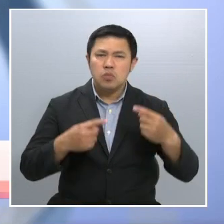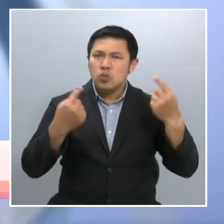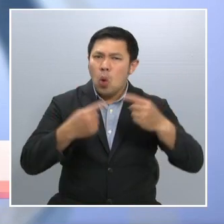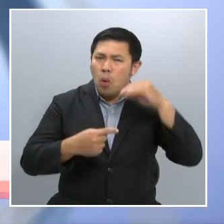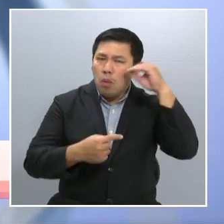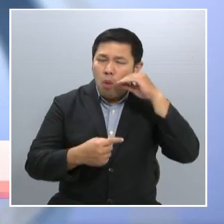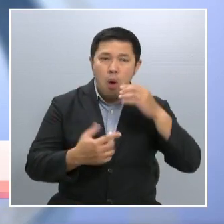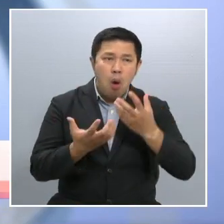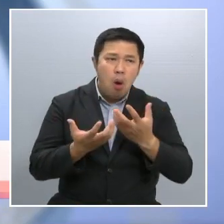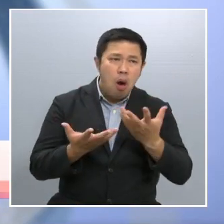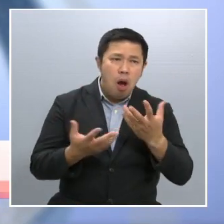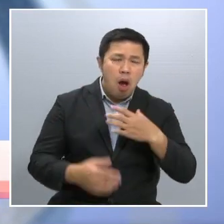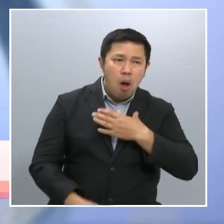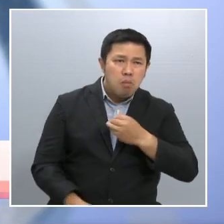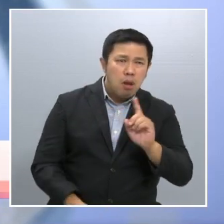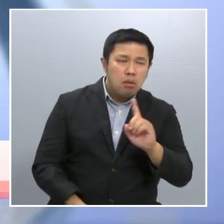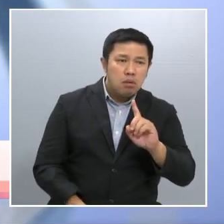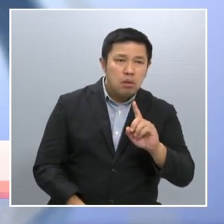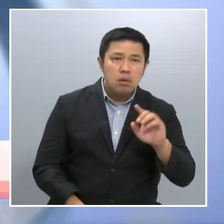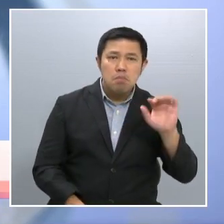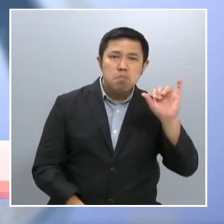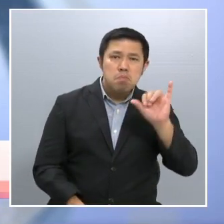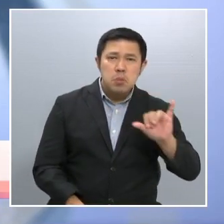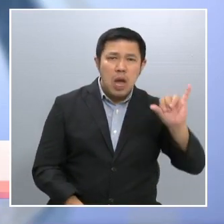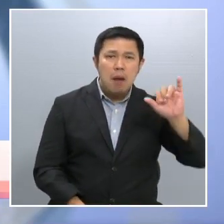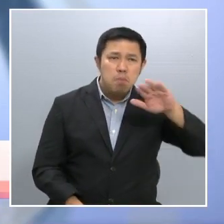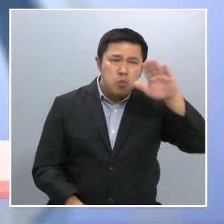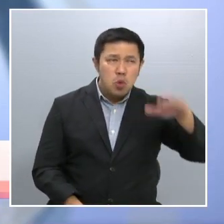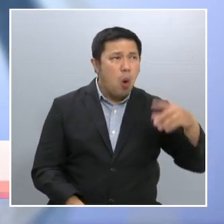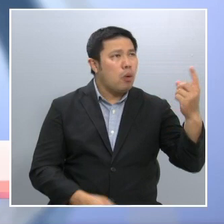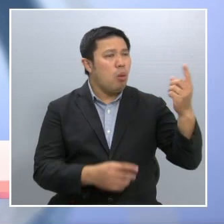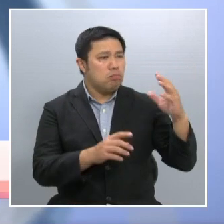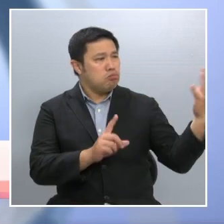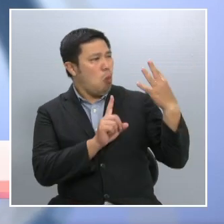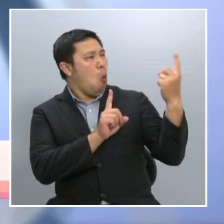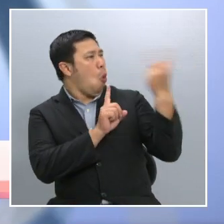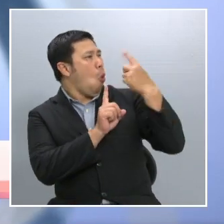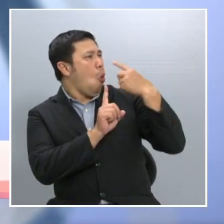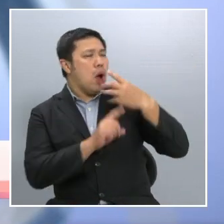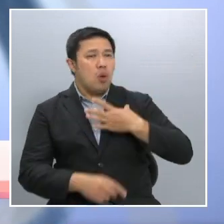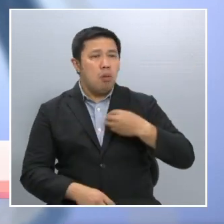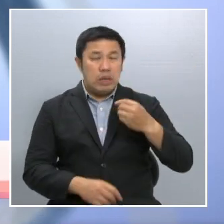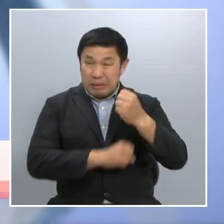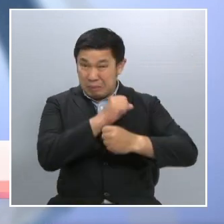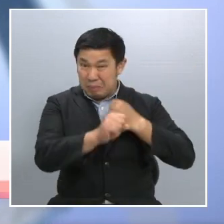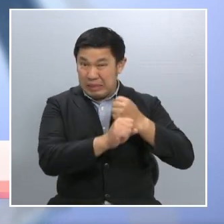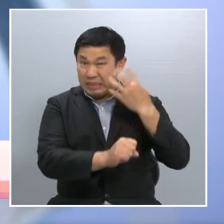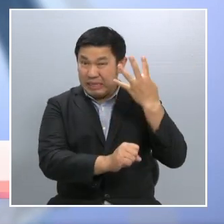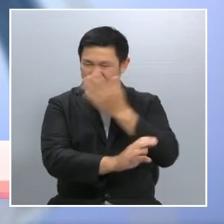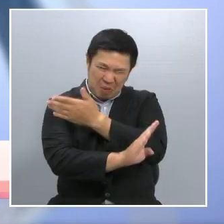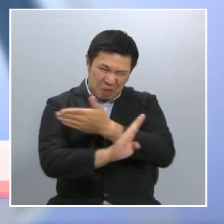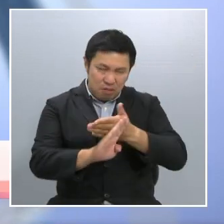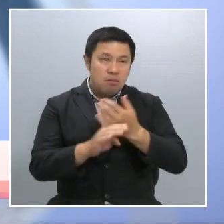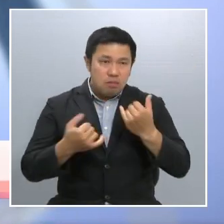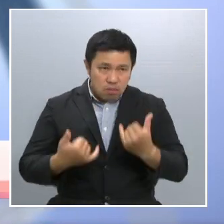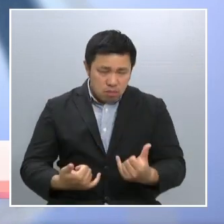อบเอาญาติพี่น้องเขามาลุมด่ามาลุมว่าหนูในตลอด4ปีที่ผ่านมาแล้ว